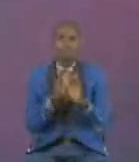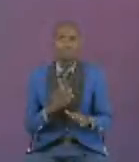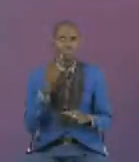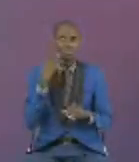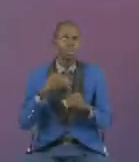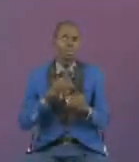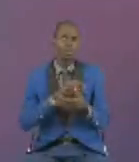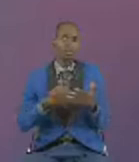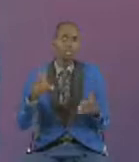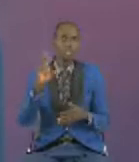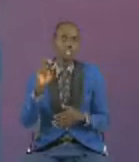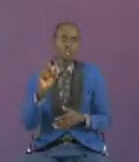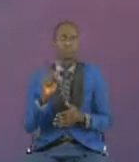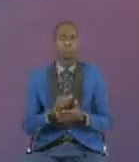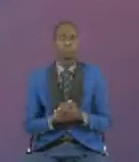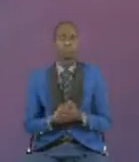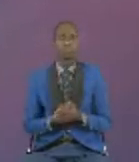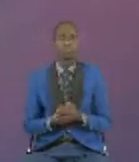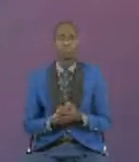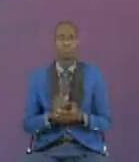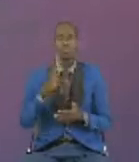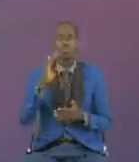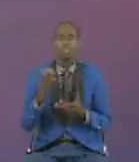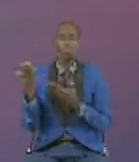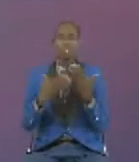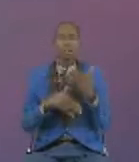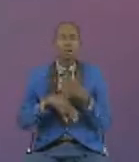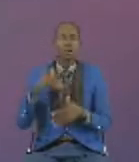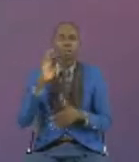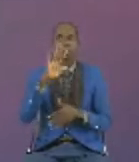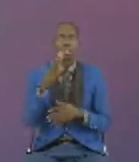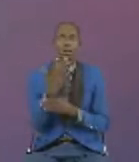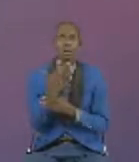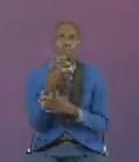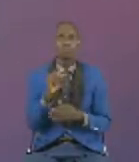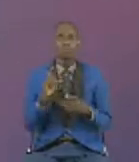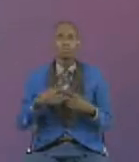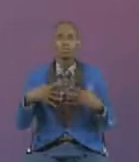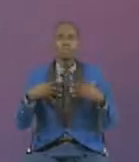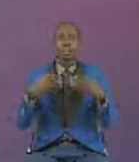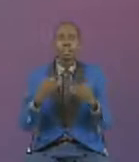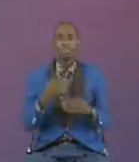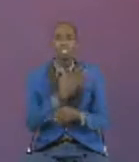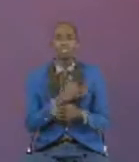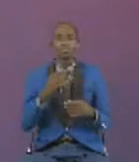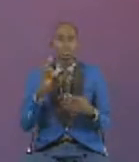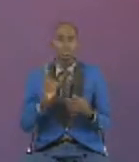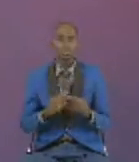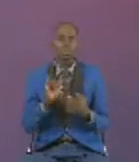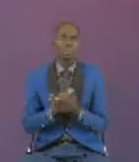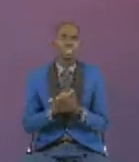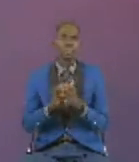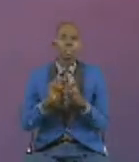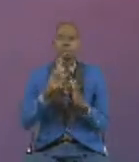verset 30, « Verset 30, en étendant ta main pour qu'il se fasse des guérisons, des miracles et des